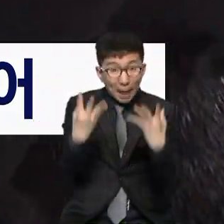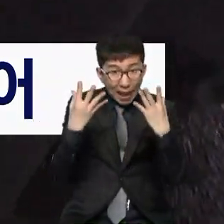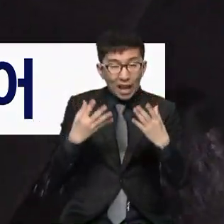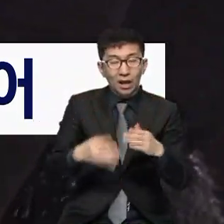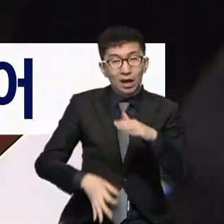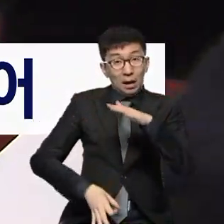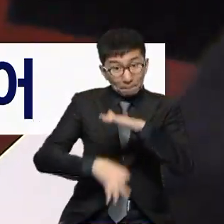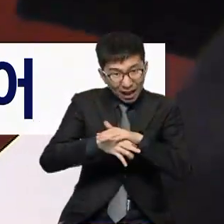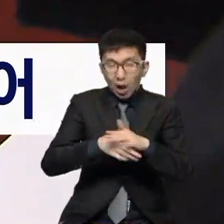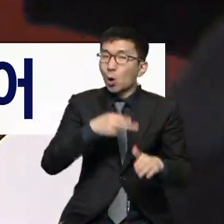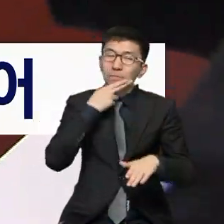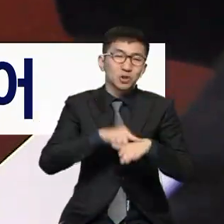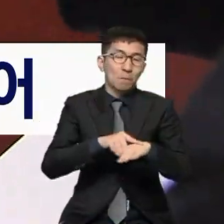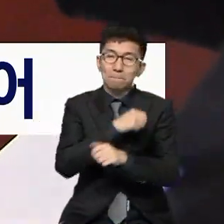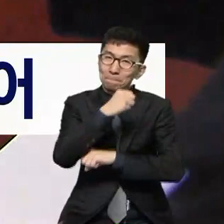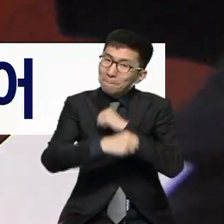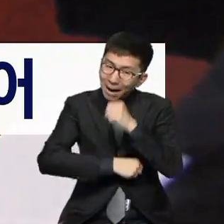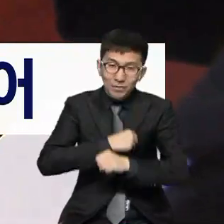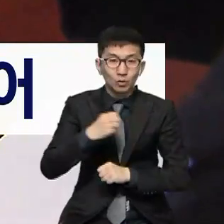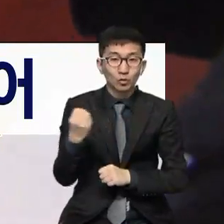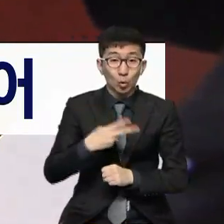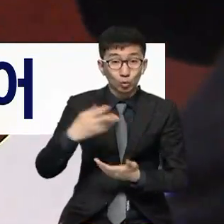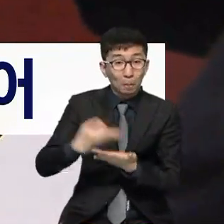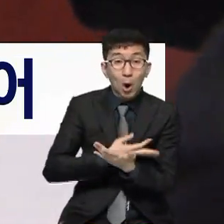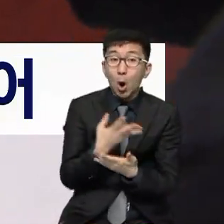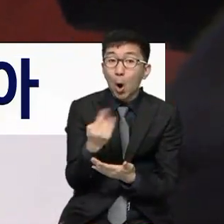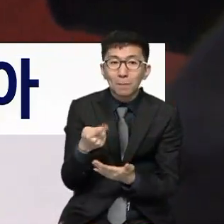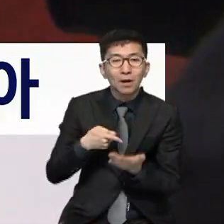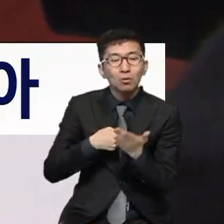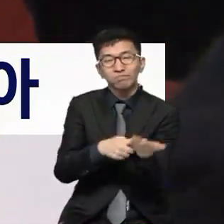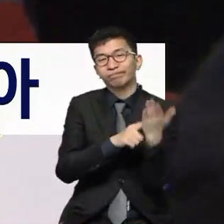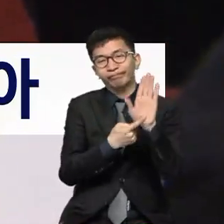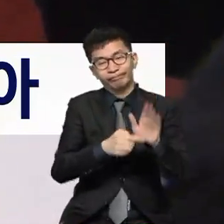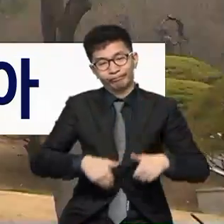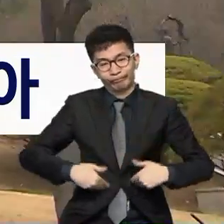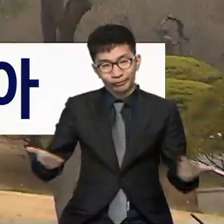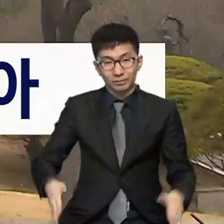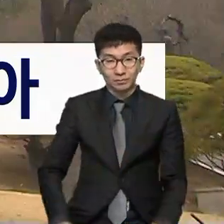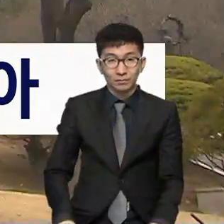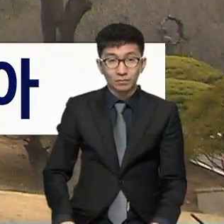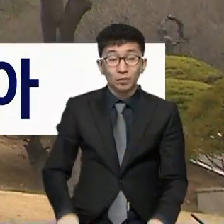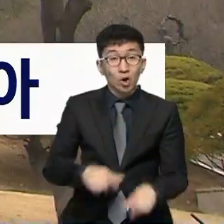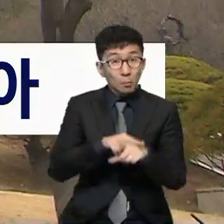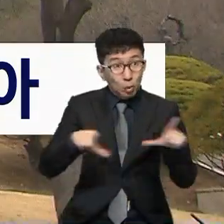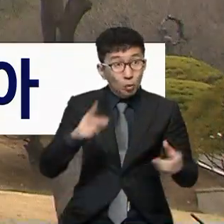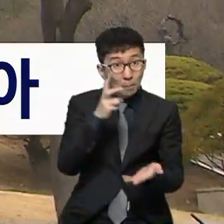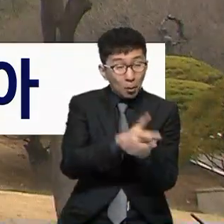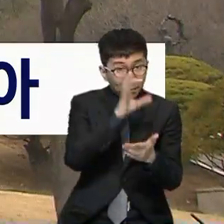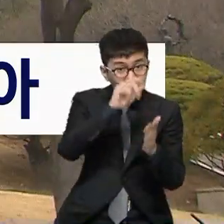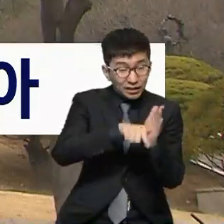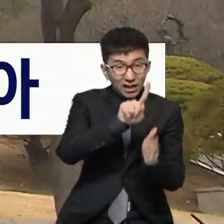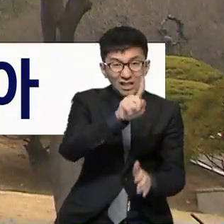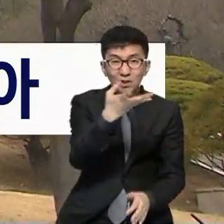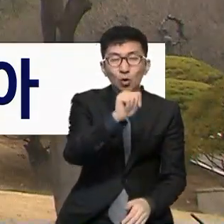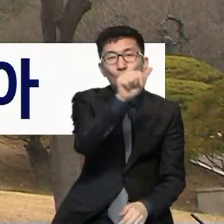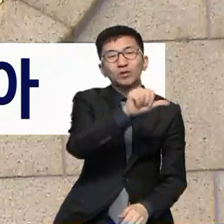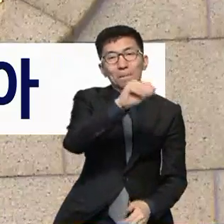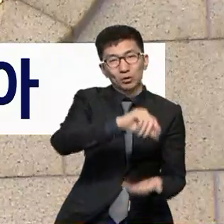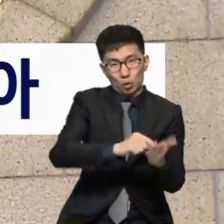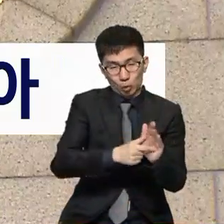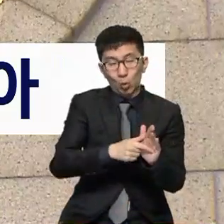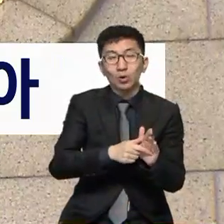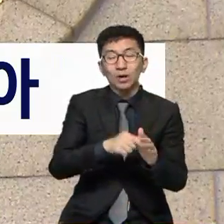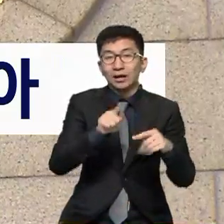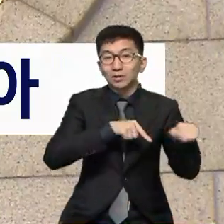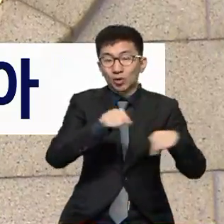수입 내역을 공개하거나 신고할 필요가 없습니다. 연간 한도가 기본 1억 5천만 원인 정치 후원금은